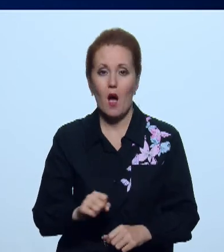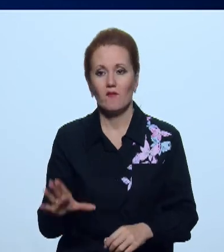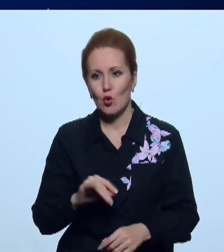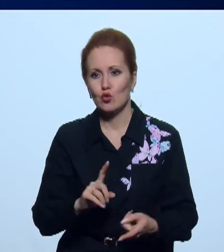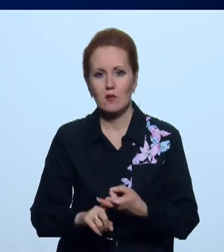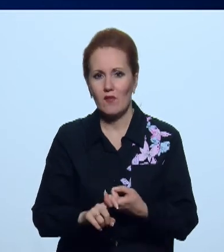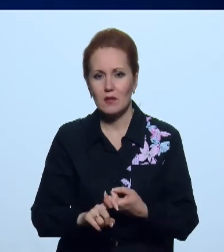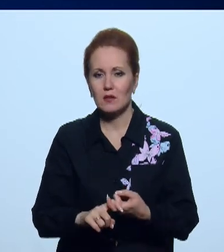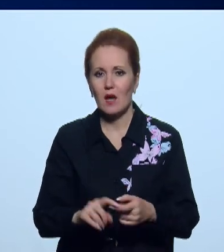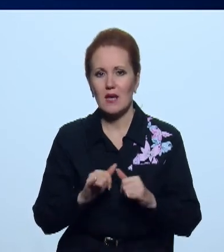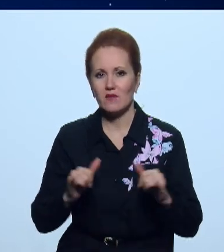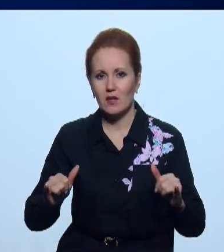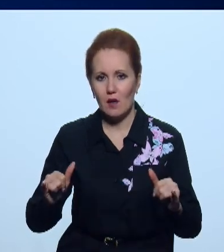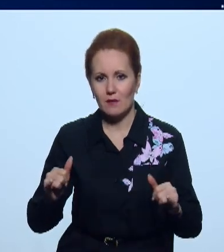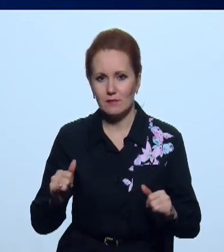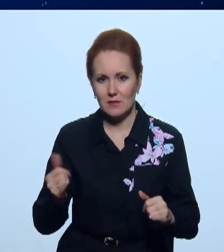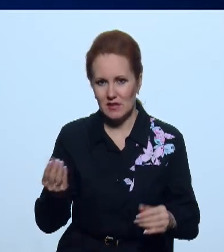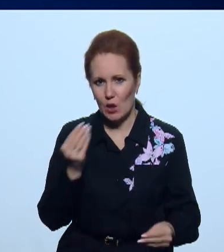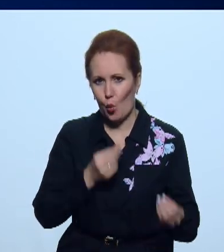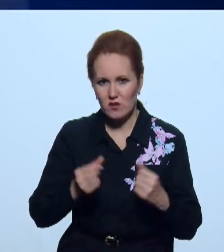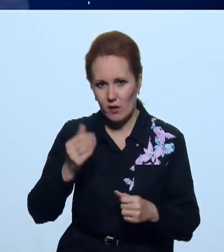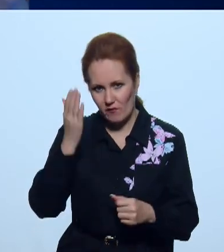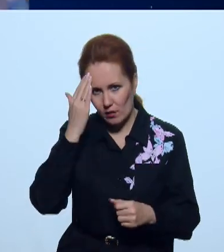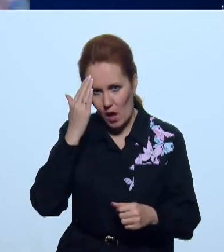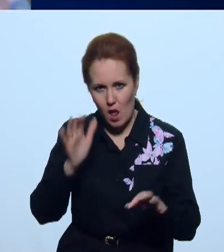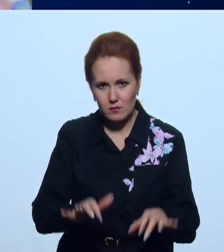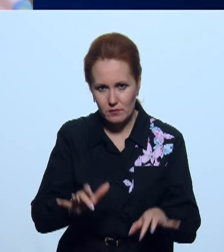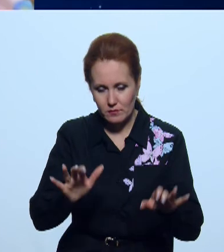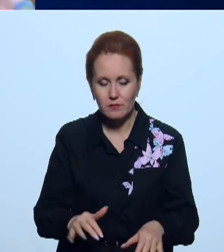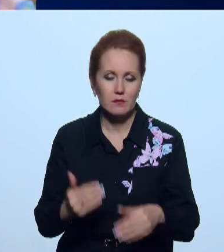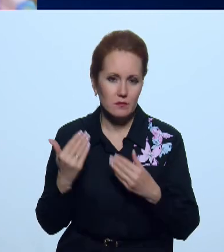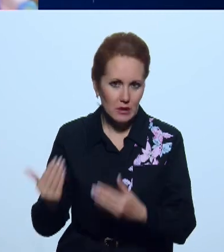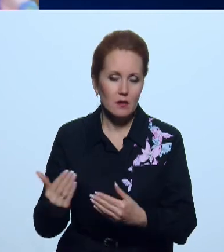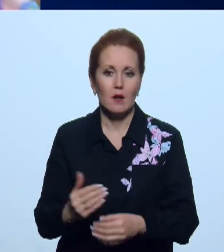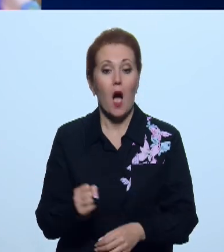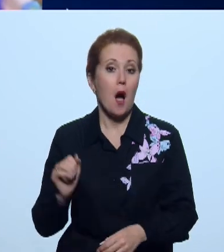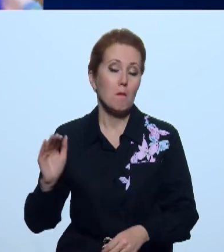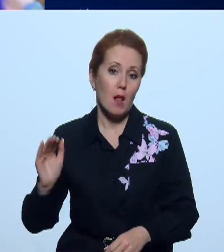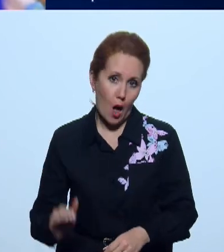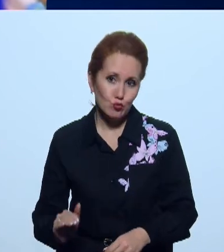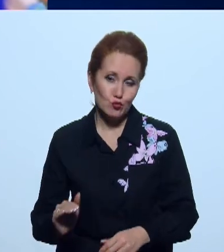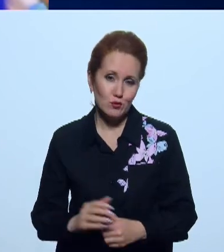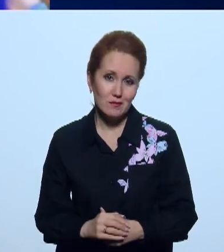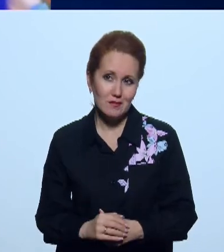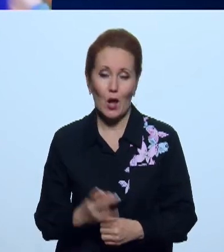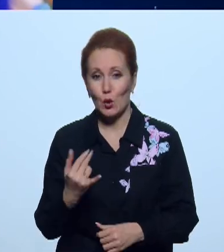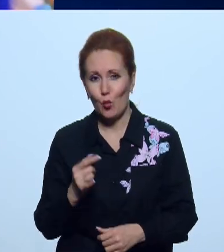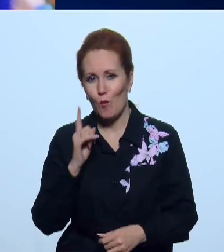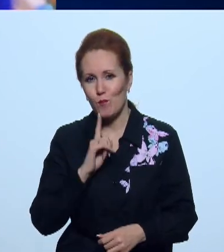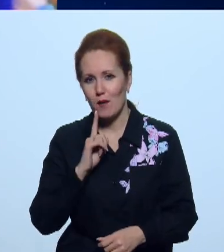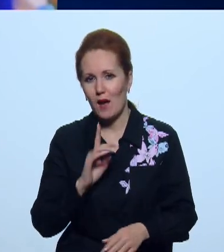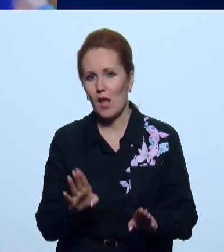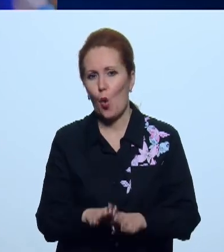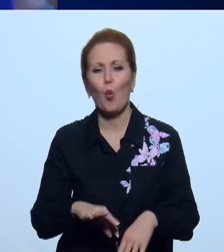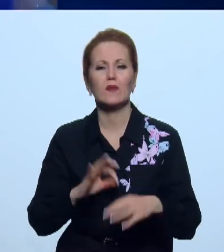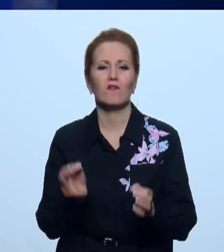развития искусственного интеллекта, вот это вот его поляна. Да. Вот. А младший, пока это такой